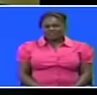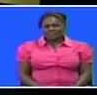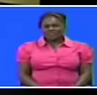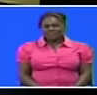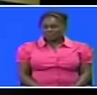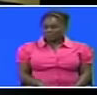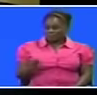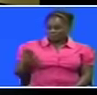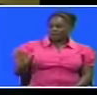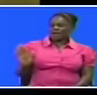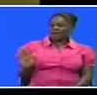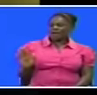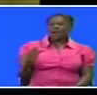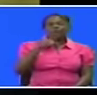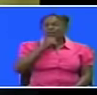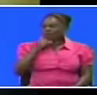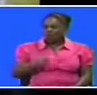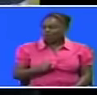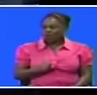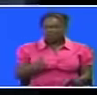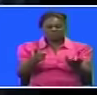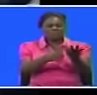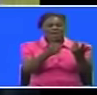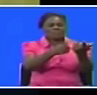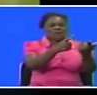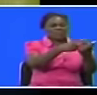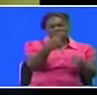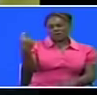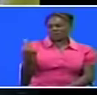Na kwake umri ni hesabu tu.